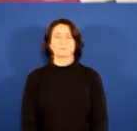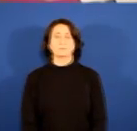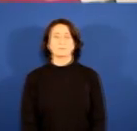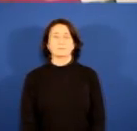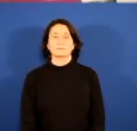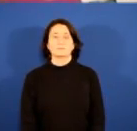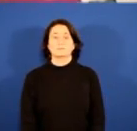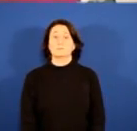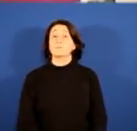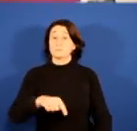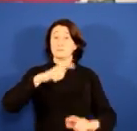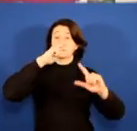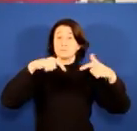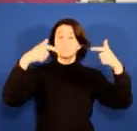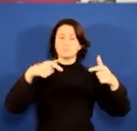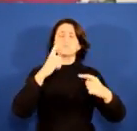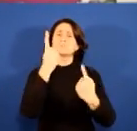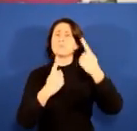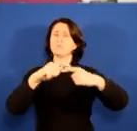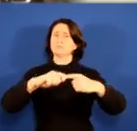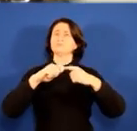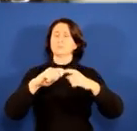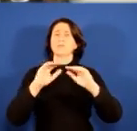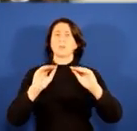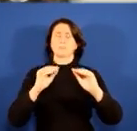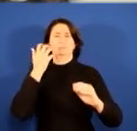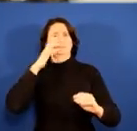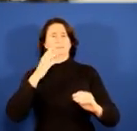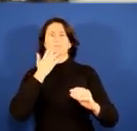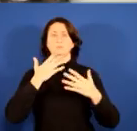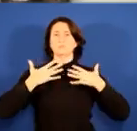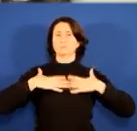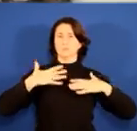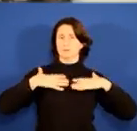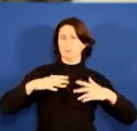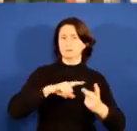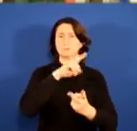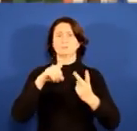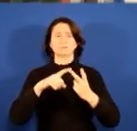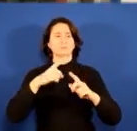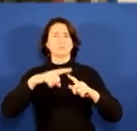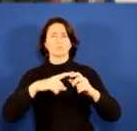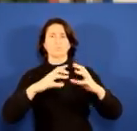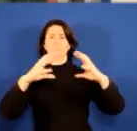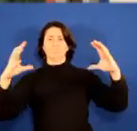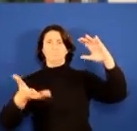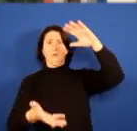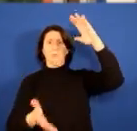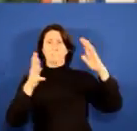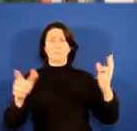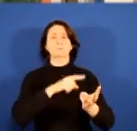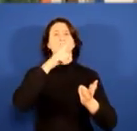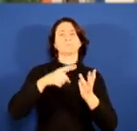1177 tona hondakin haize gaindituta. Kopuru honi lurraldeko ehunka etxetan autokonpostatutako zati organikoa gehitu behar